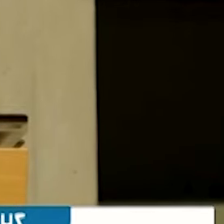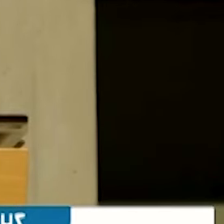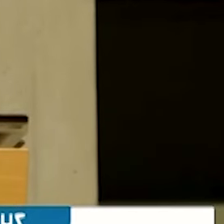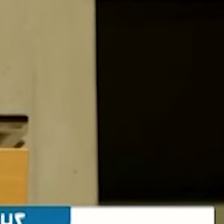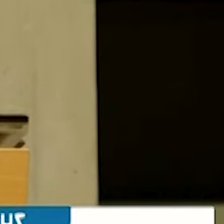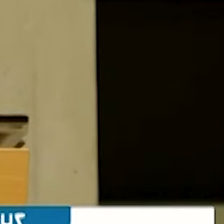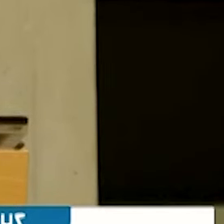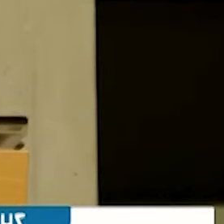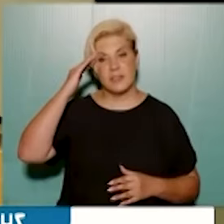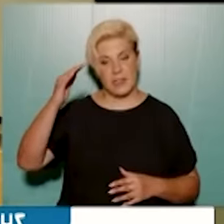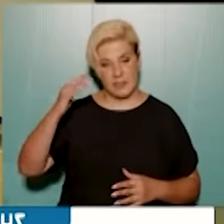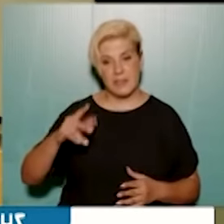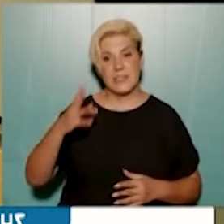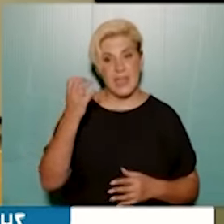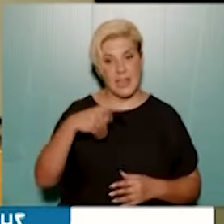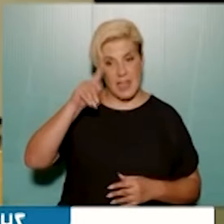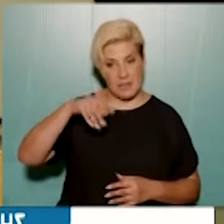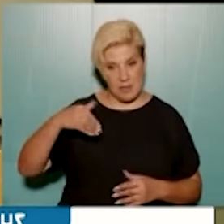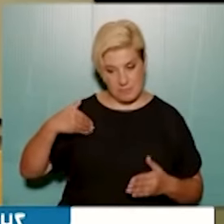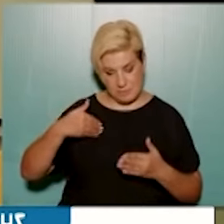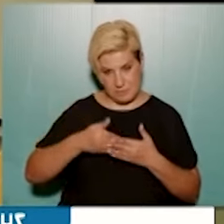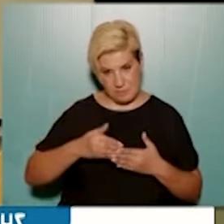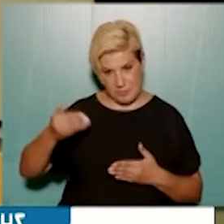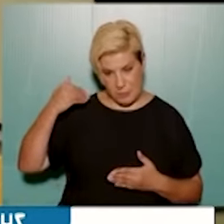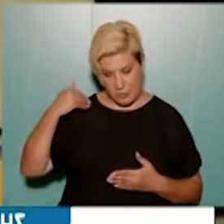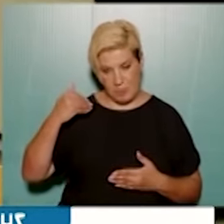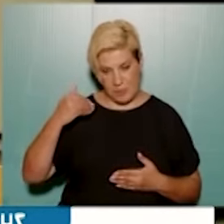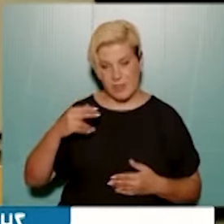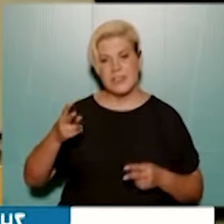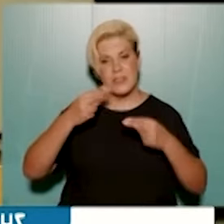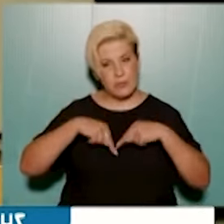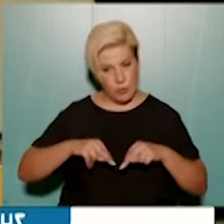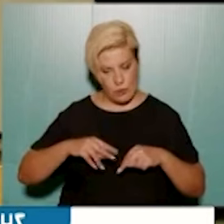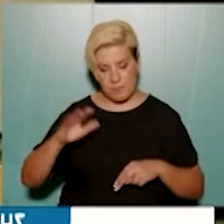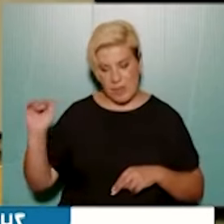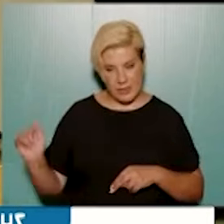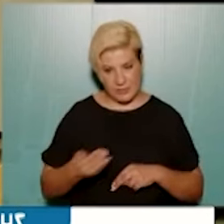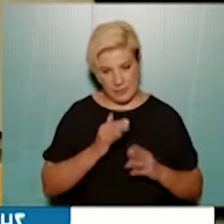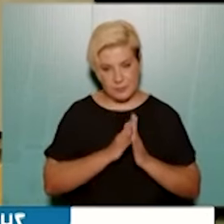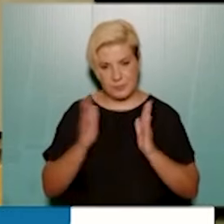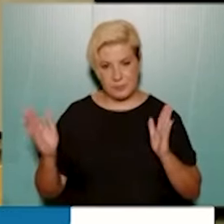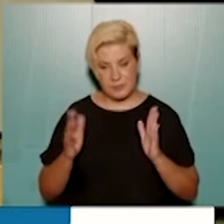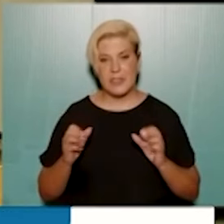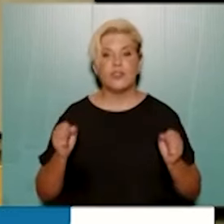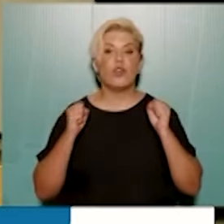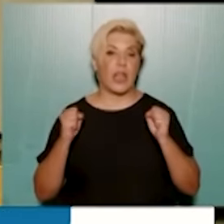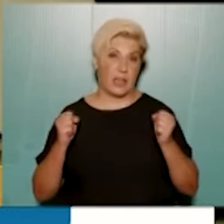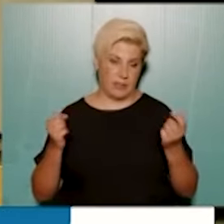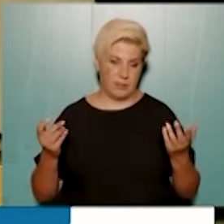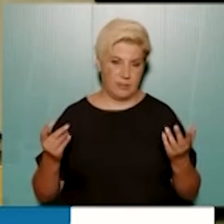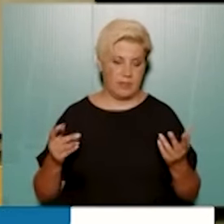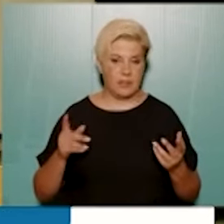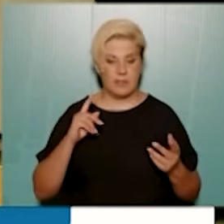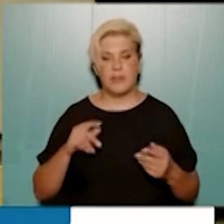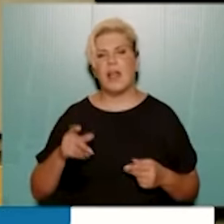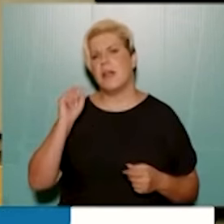Κυρίες και κύριοι συνάδελφοι, σε μόλις 40 μέρες που μεσολάβησαν από την προηγούμενη συνεδρίασή μας περίπου, τη διαζώσεις, λέω, αν εξαιρέσουμε